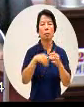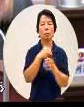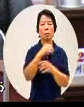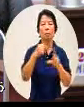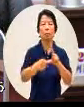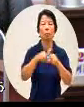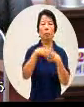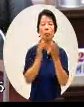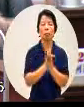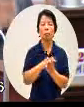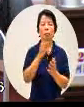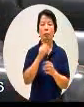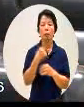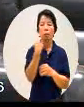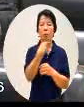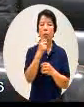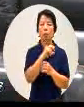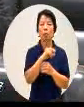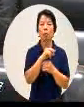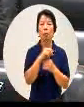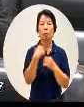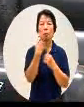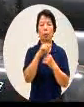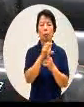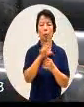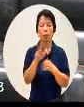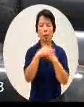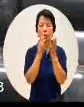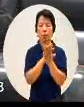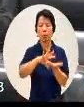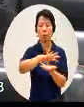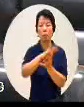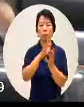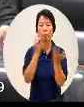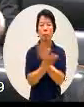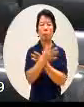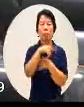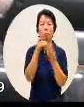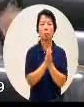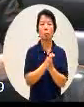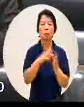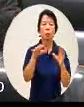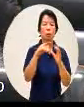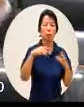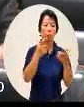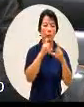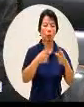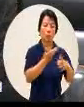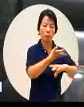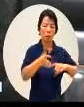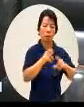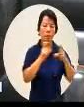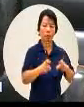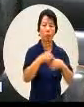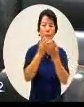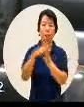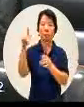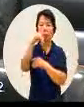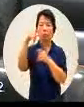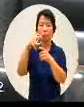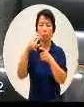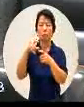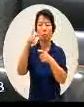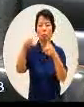就是這樣國用期有海港跟空港你要讓你的海港跟空港更有國際化更有競爭力這樣而已